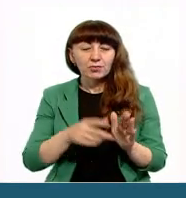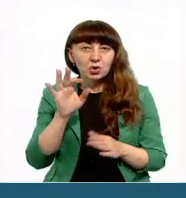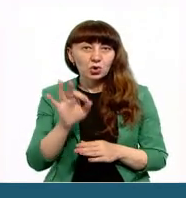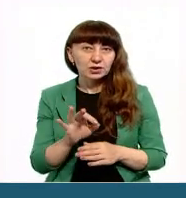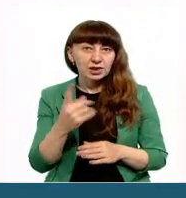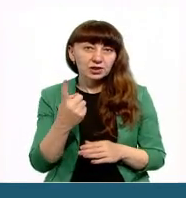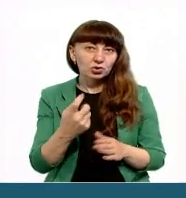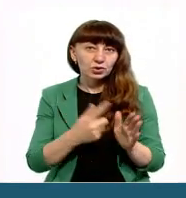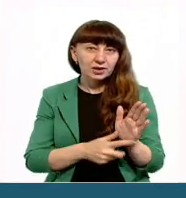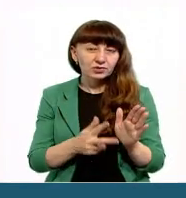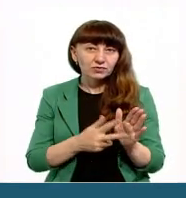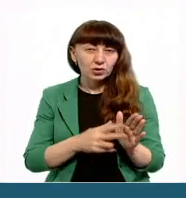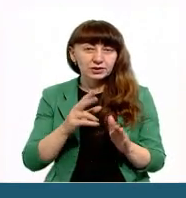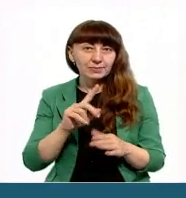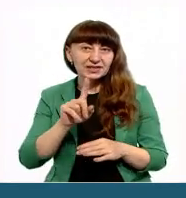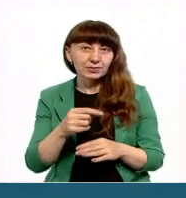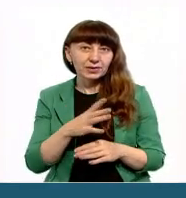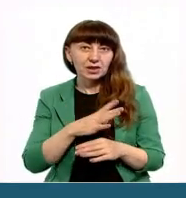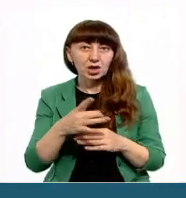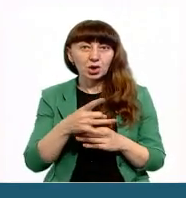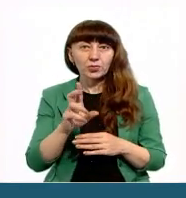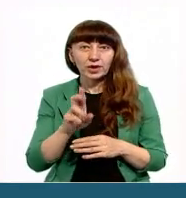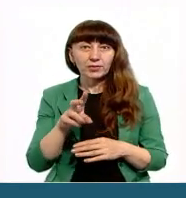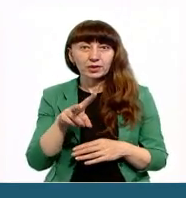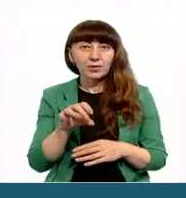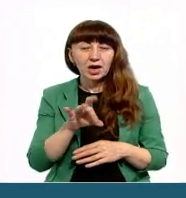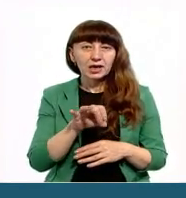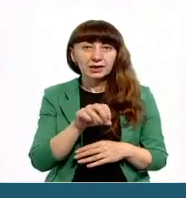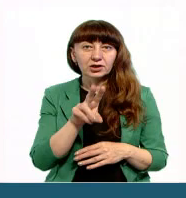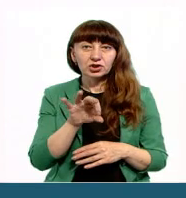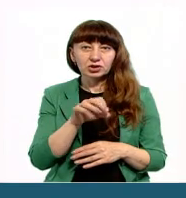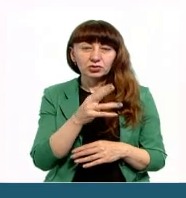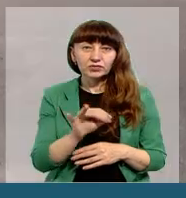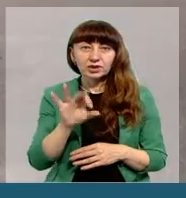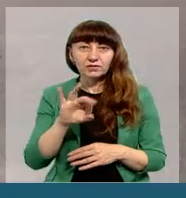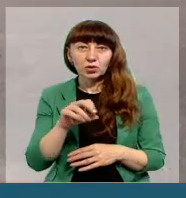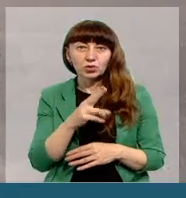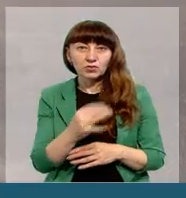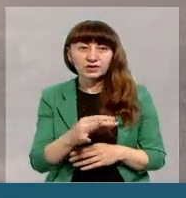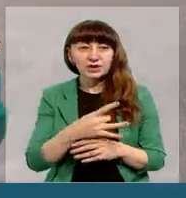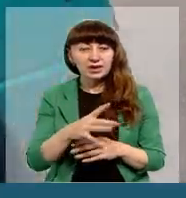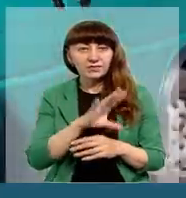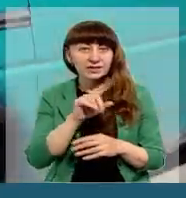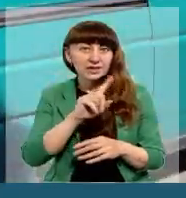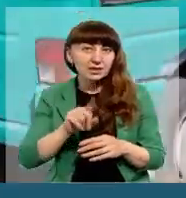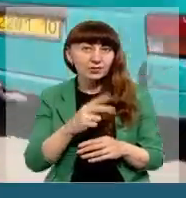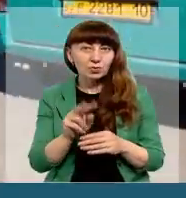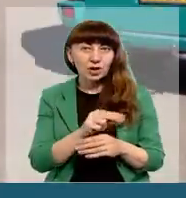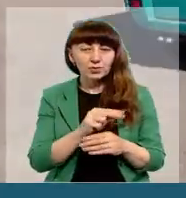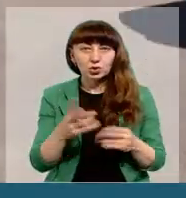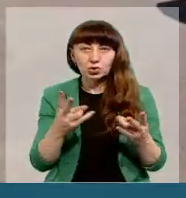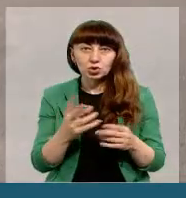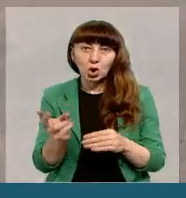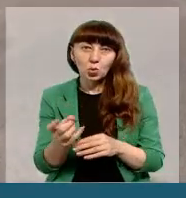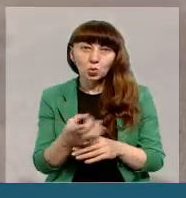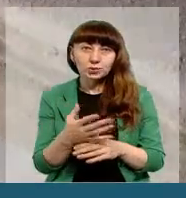или 178 замечаний приходится на районы Бейімбет-Майлина, Денисовский, Федоровский районы. Все замечания по ремонту необходимо